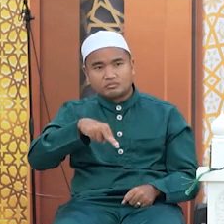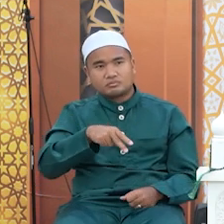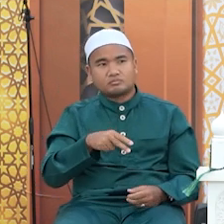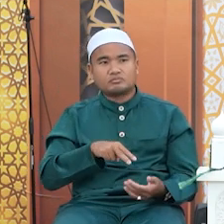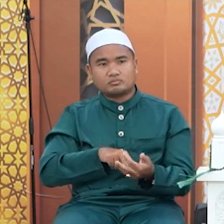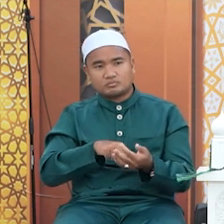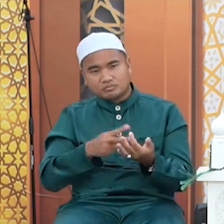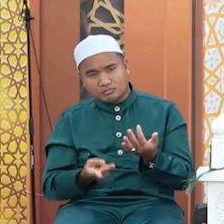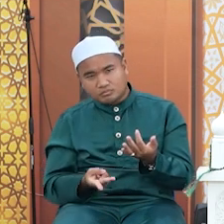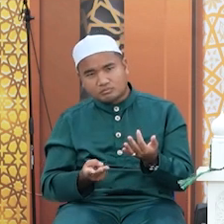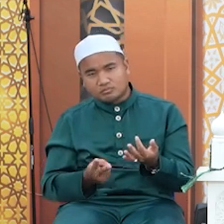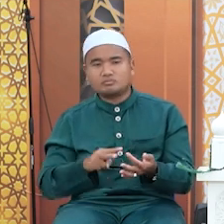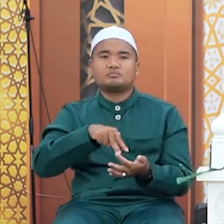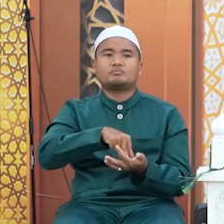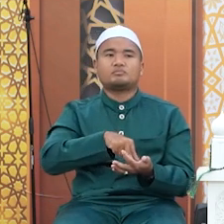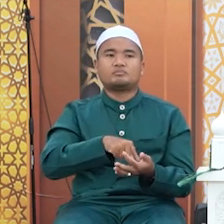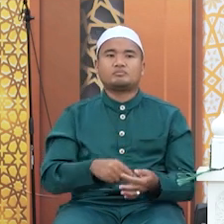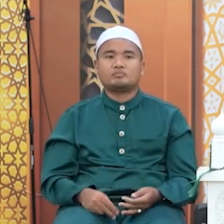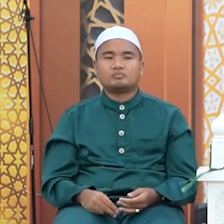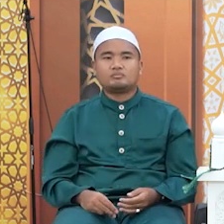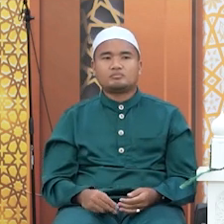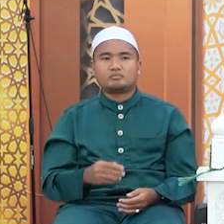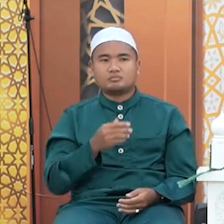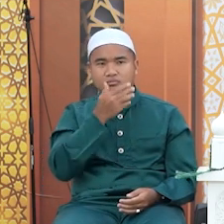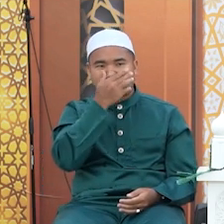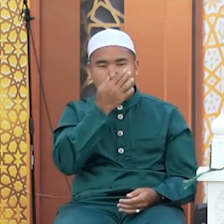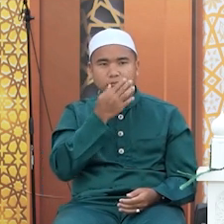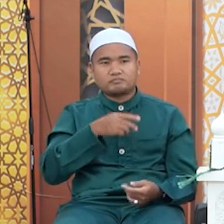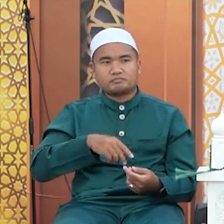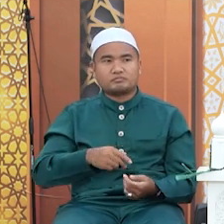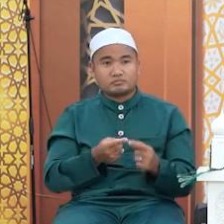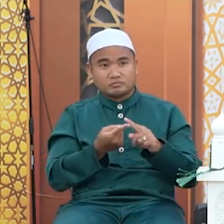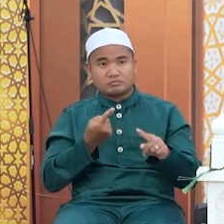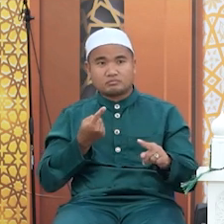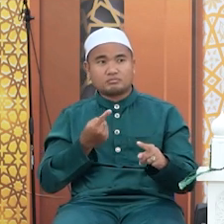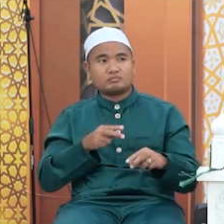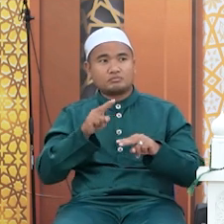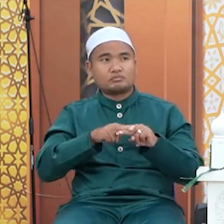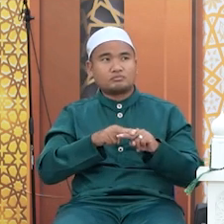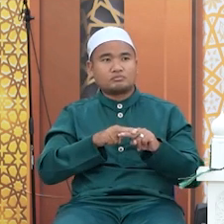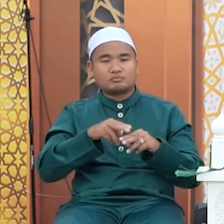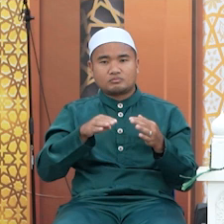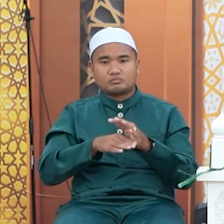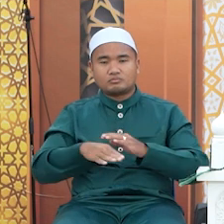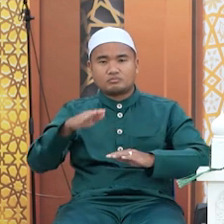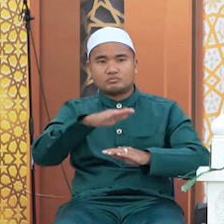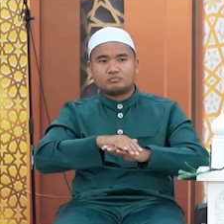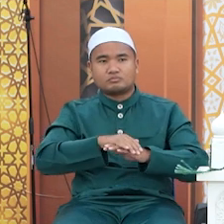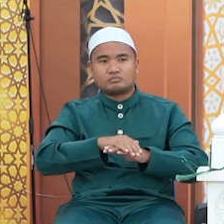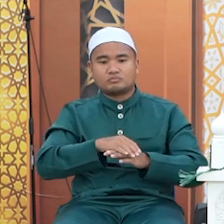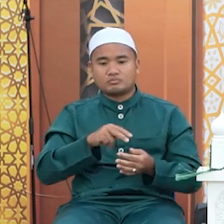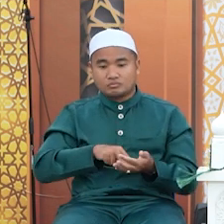atas mimbar, Nabi tak tahan dirinya, Nabi turun, Nabi ambil gi dukung cucu dia. Nabi kucu.